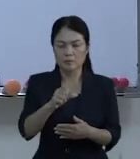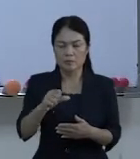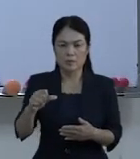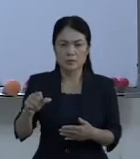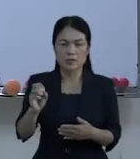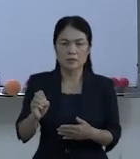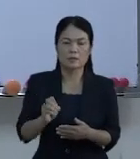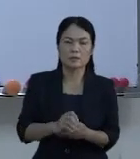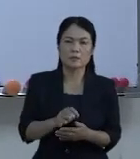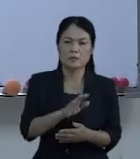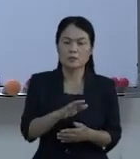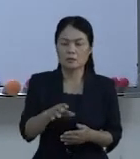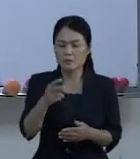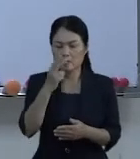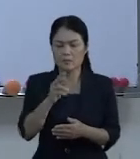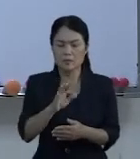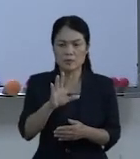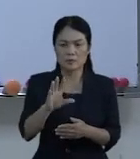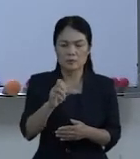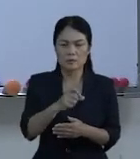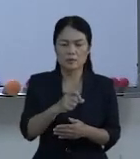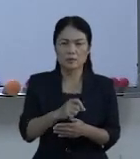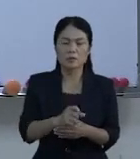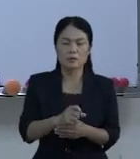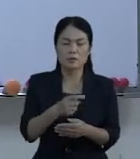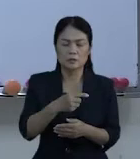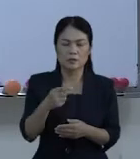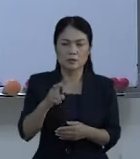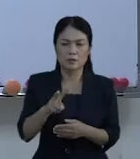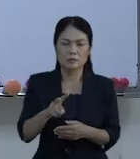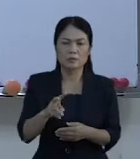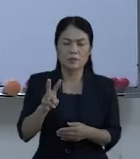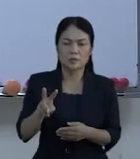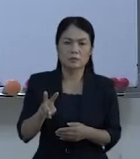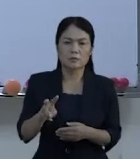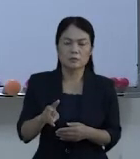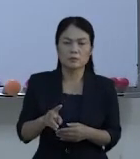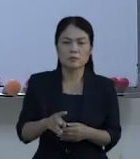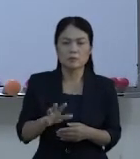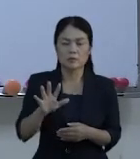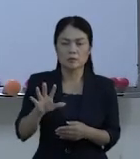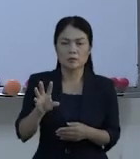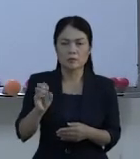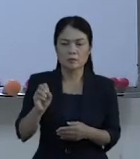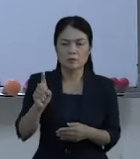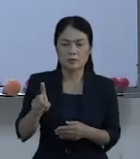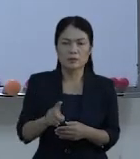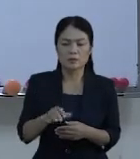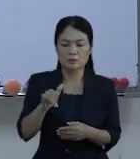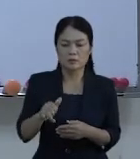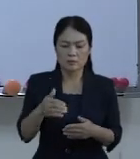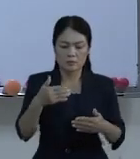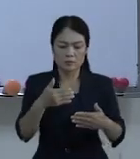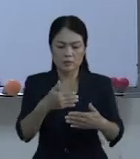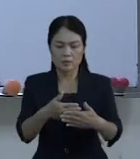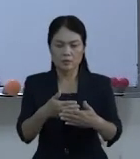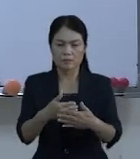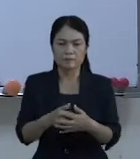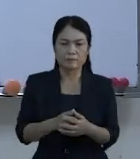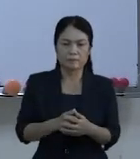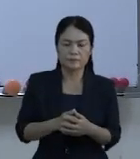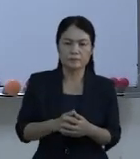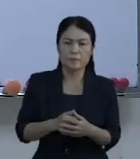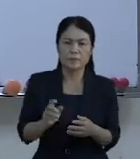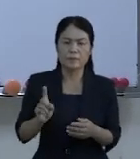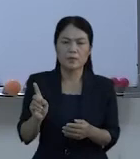Bà, hình chấn pram liên phẩm mùi sàn phì mớn bây phuôn pram rồi mối viết nơi chết. Nè, chết